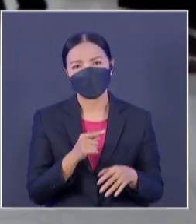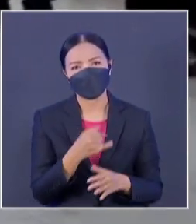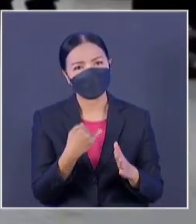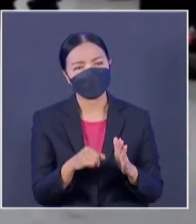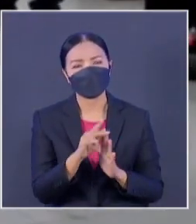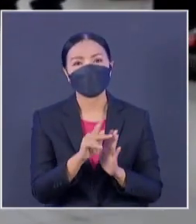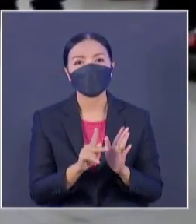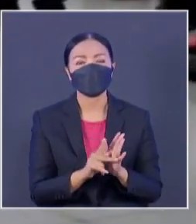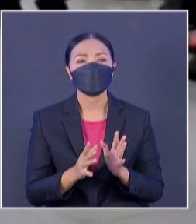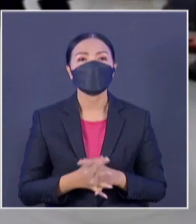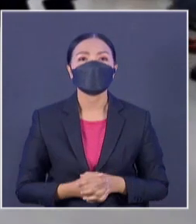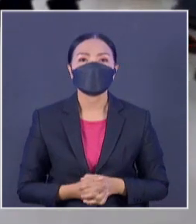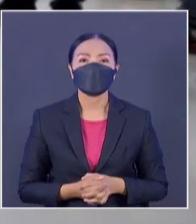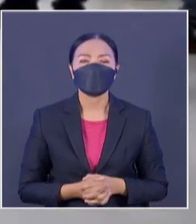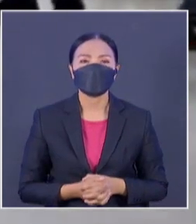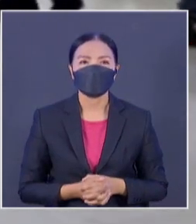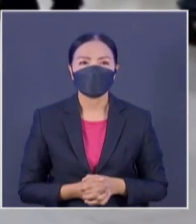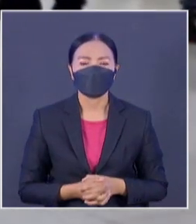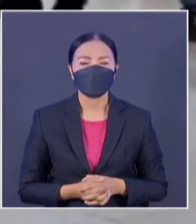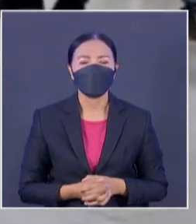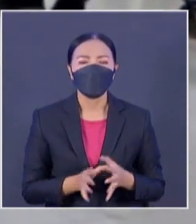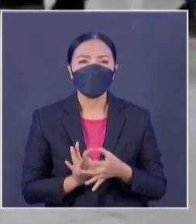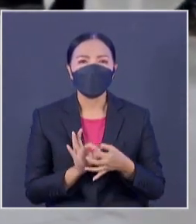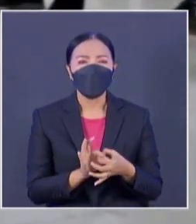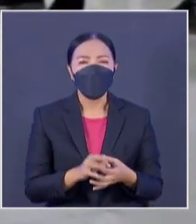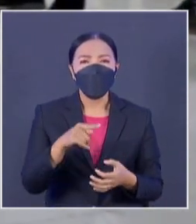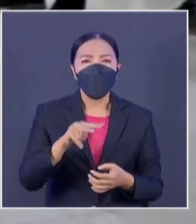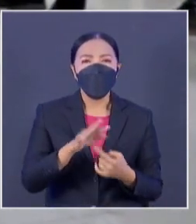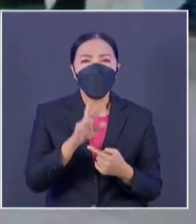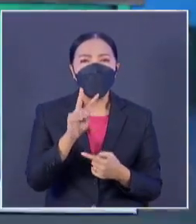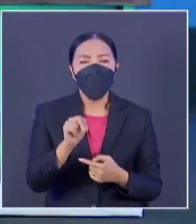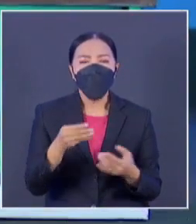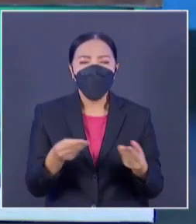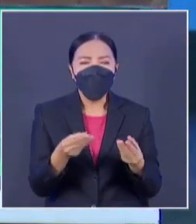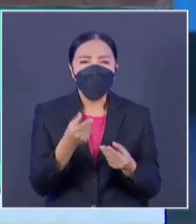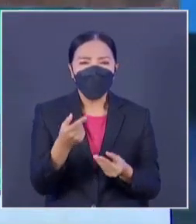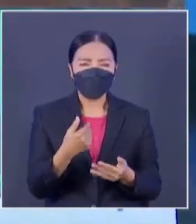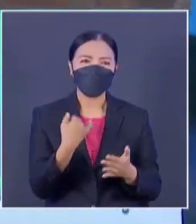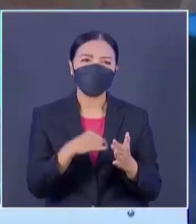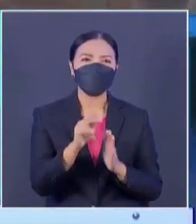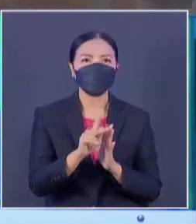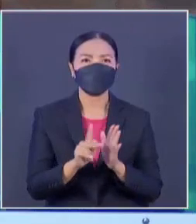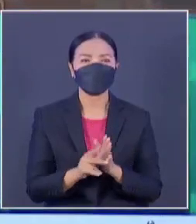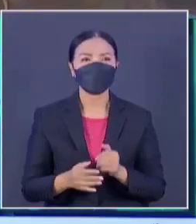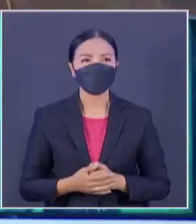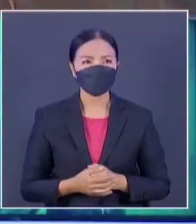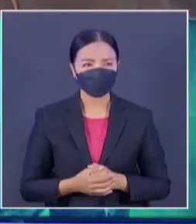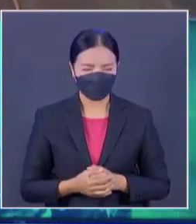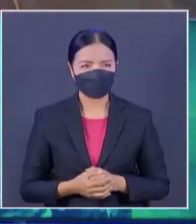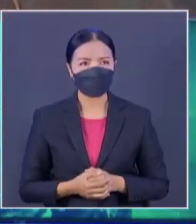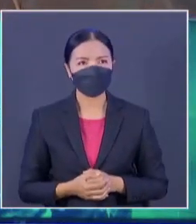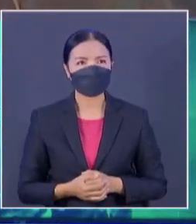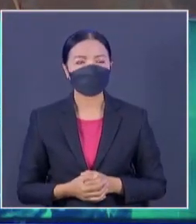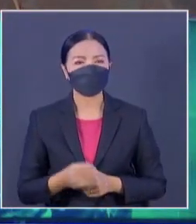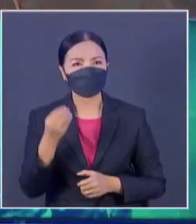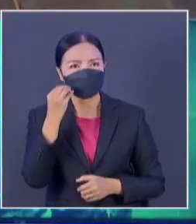ก็เกี่ยวเนื่องกับข้อหาพนันทั้งสิ้นนะครับหลากหลายข้อหาก็ดำเนินคดีกันไป โอ้โหไปเจอที่บ้านหรูนะครับแต่ก่